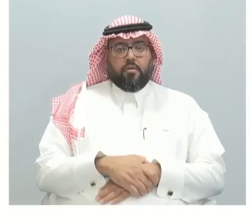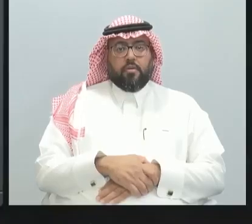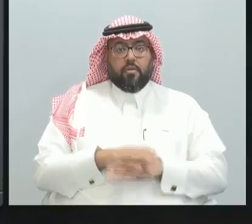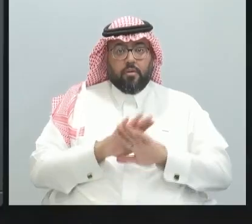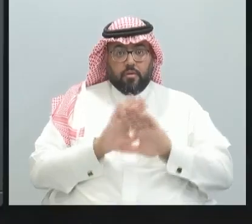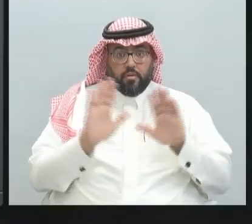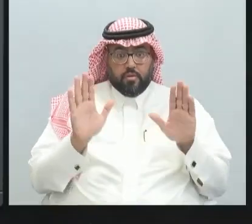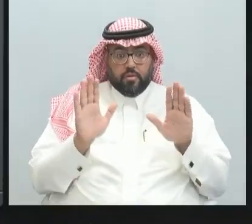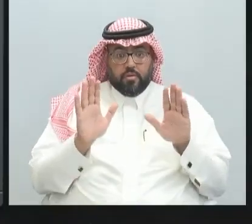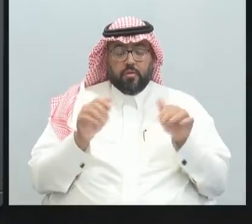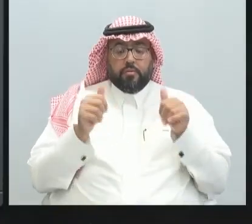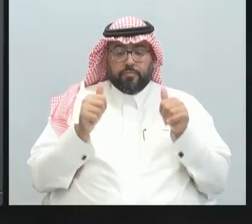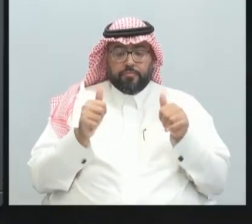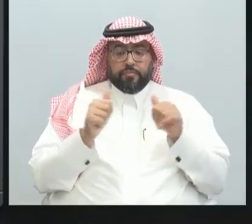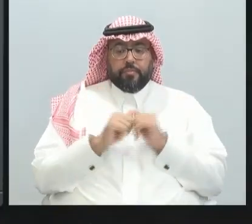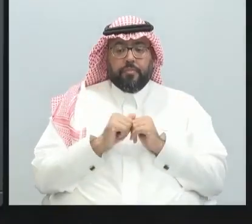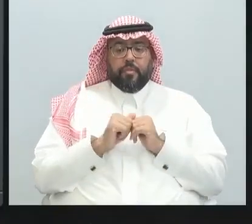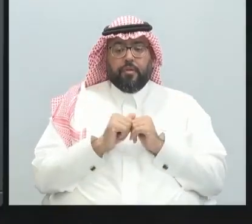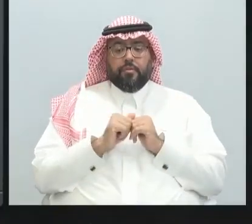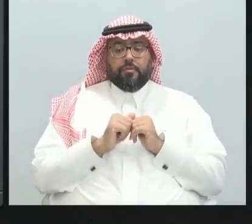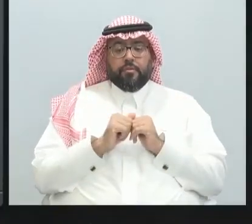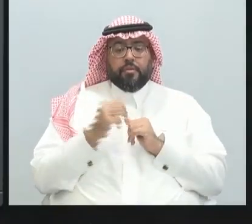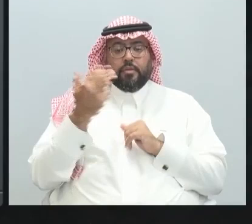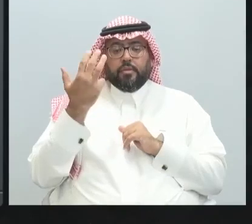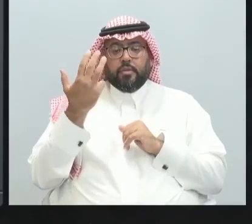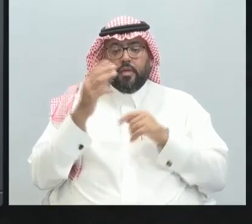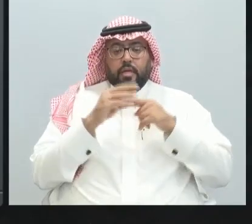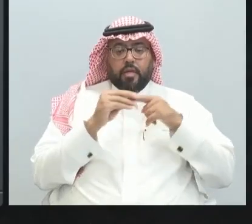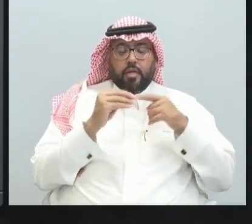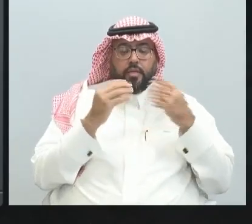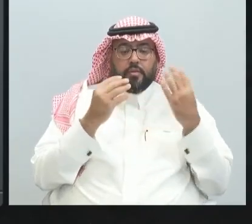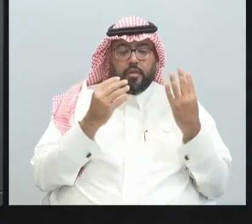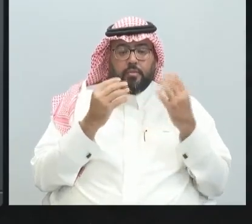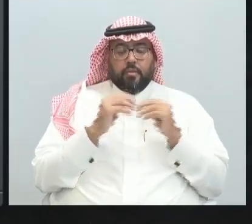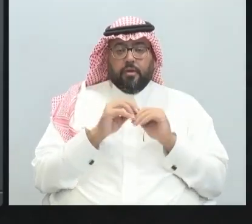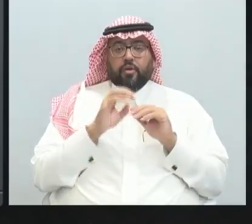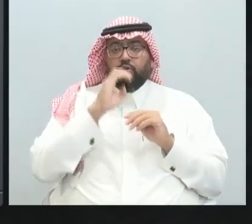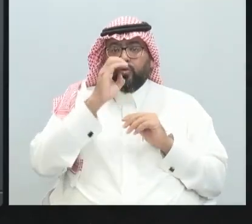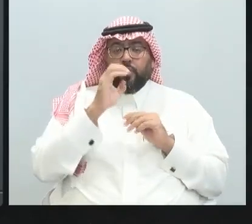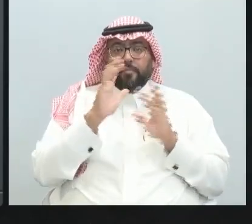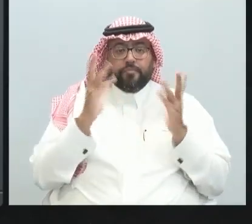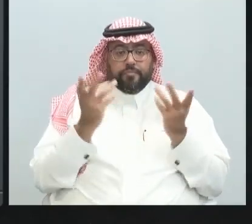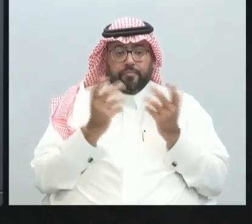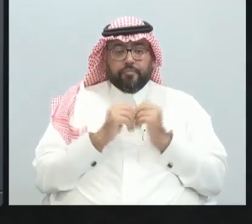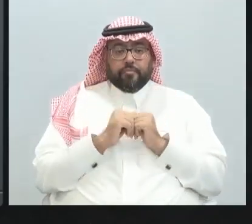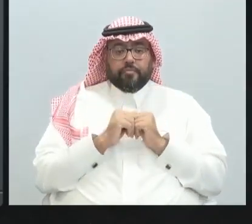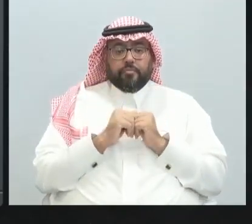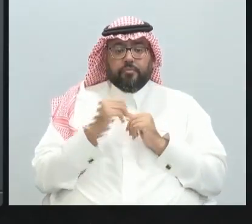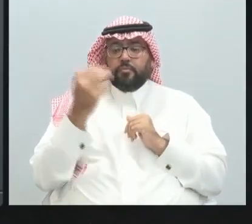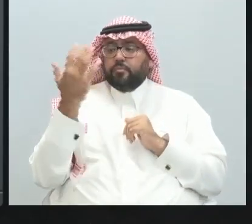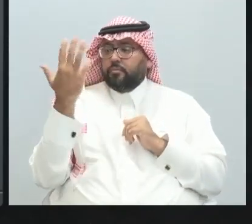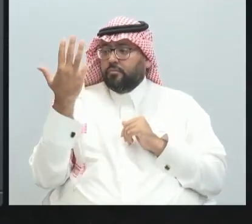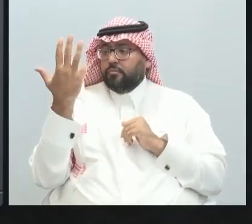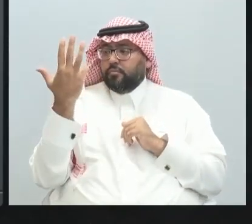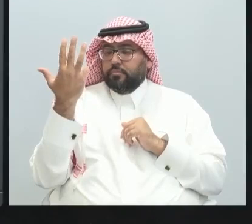هل انتهيتهم احسنتم اذا 9 - 4 يلا كم الاجابه طلع لكم تسعه